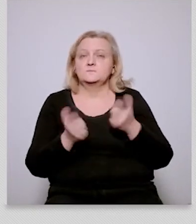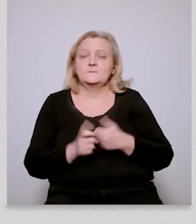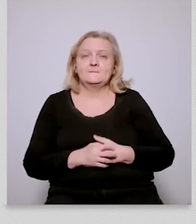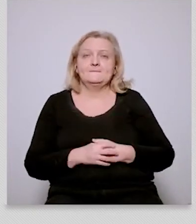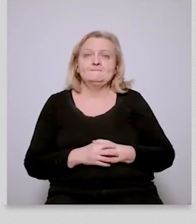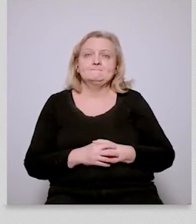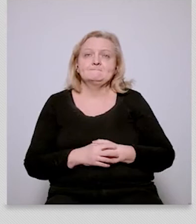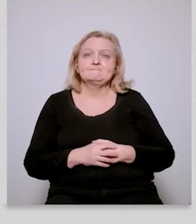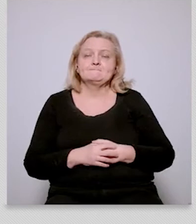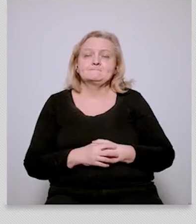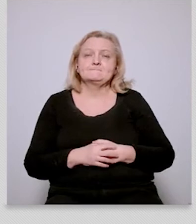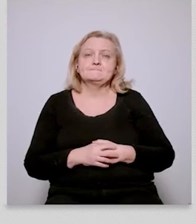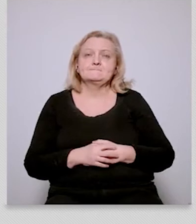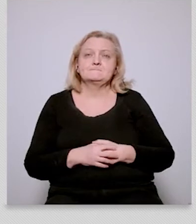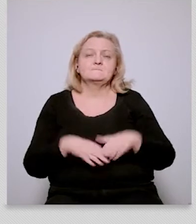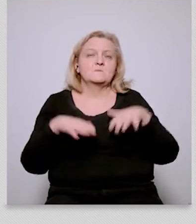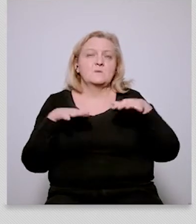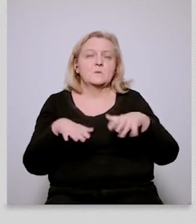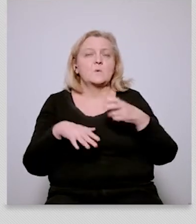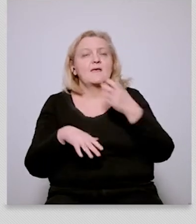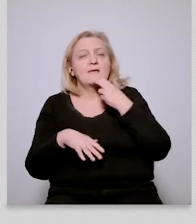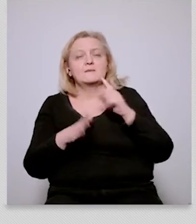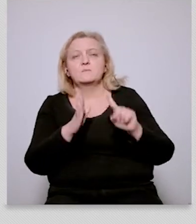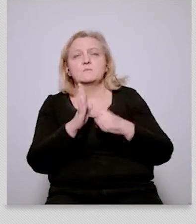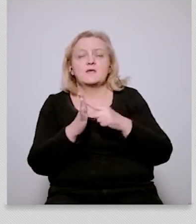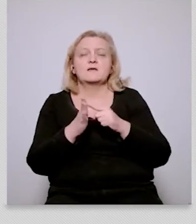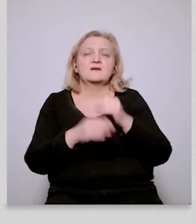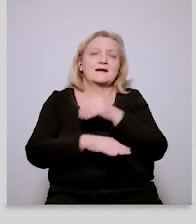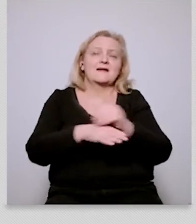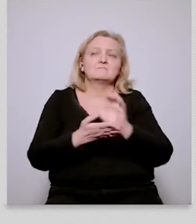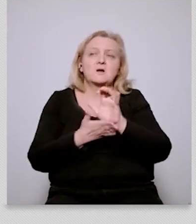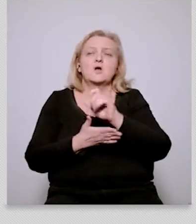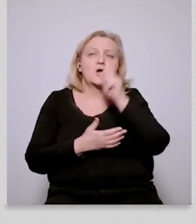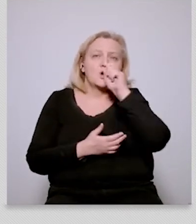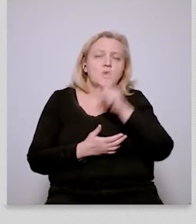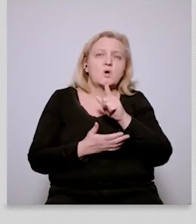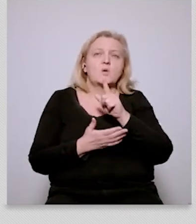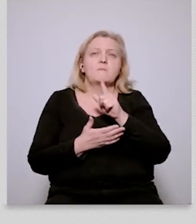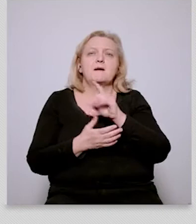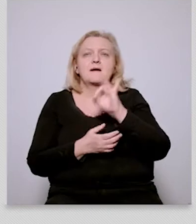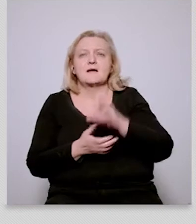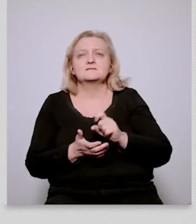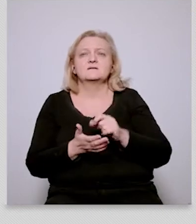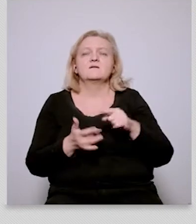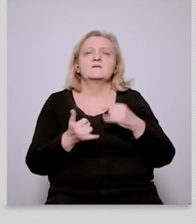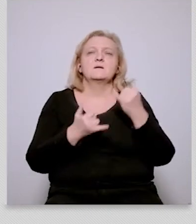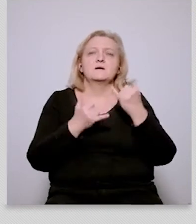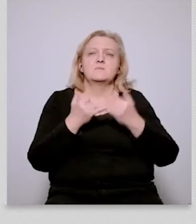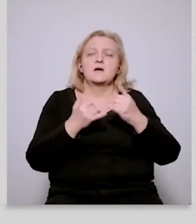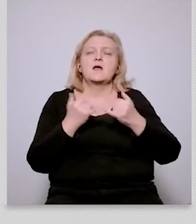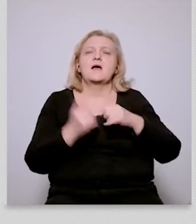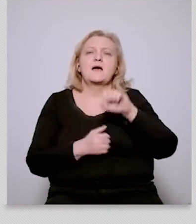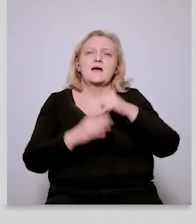dużo źródeł energii pierwotnej importujemy ropę gaz czy też paliwo jądrowe